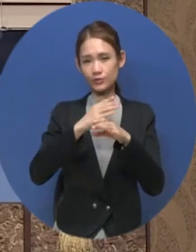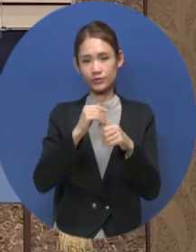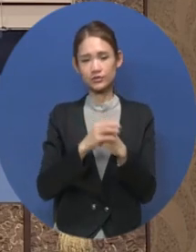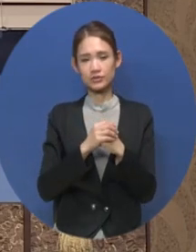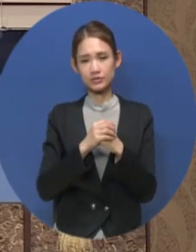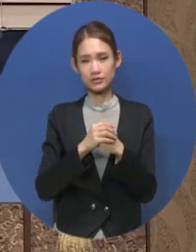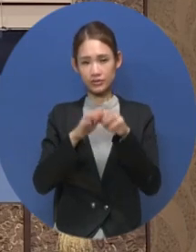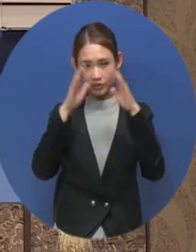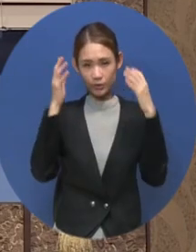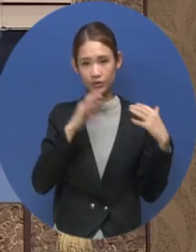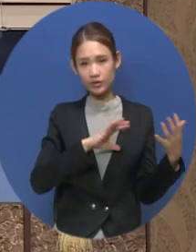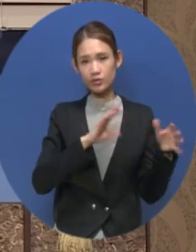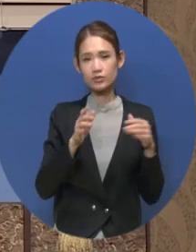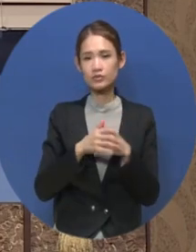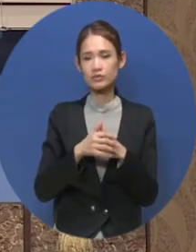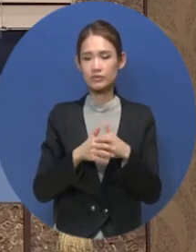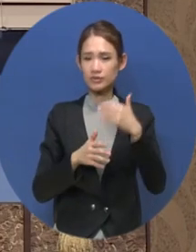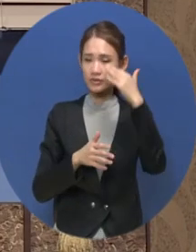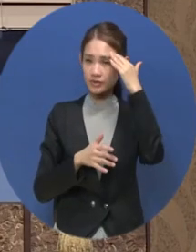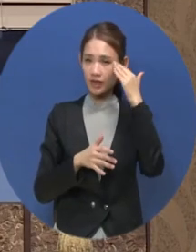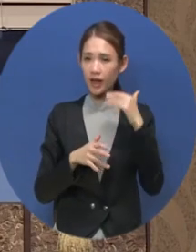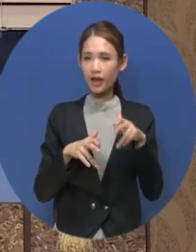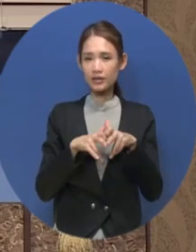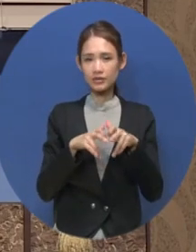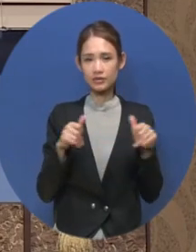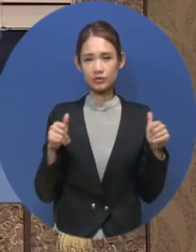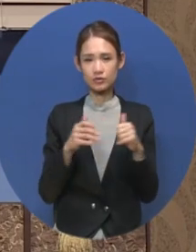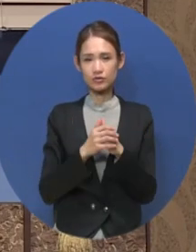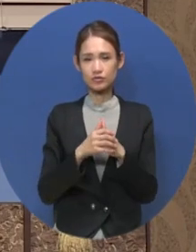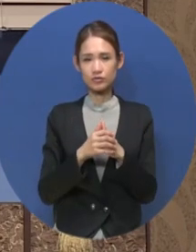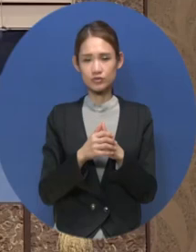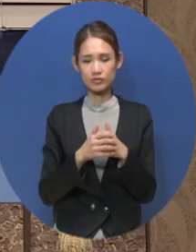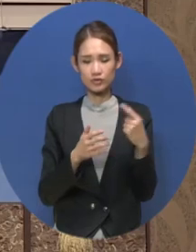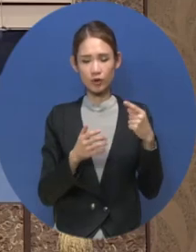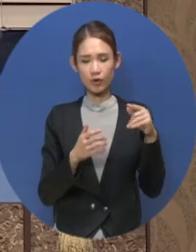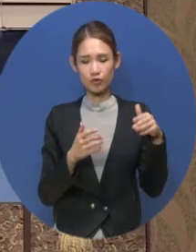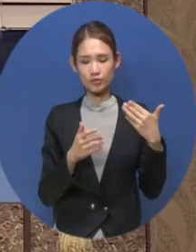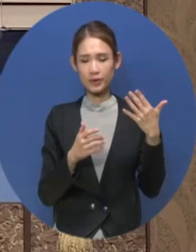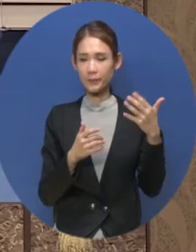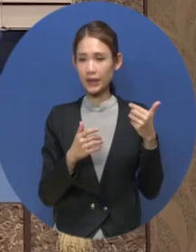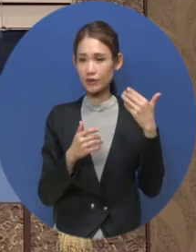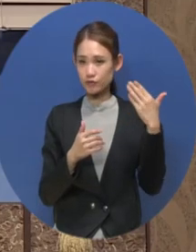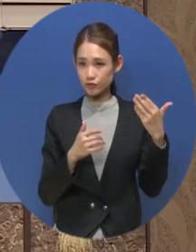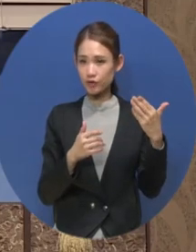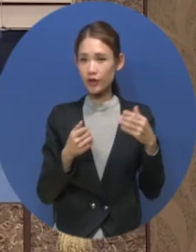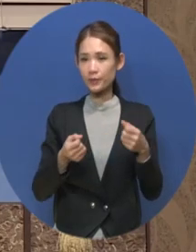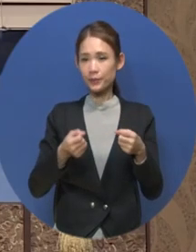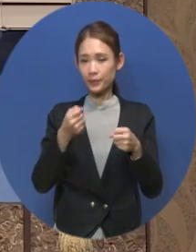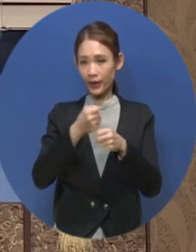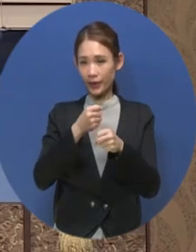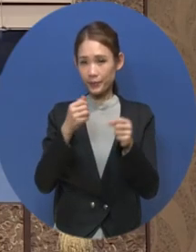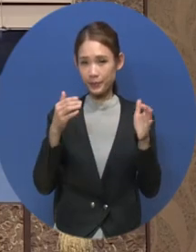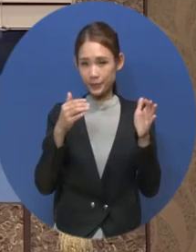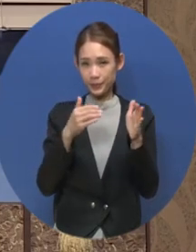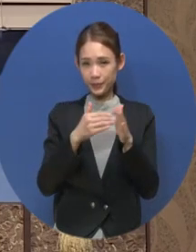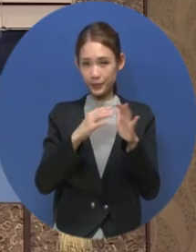전 세계적으로 저희 장애인 체육회가 89년도에 만들어졌는데요.